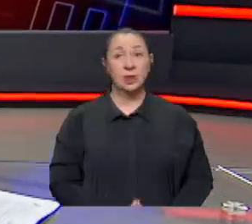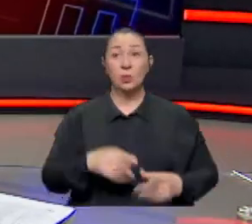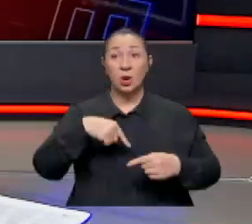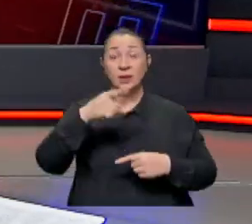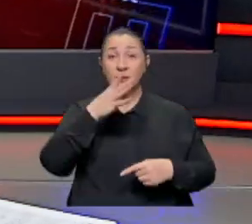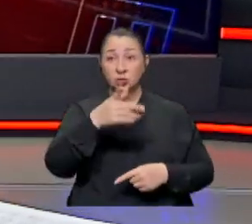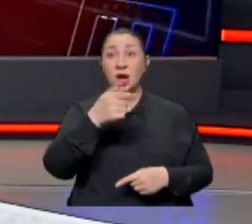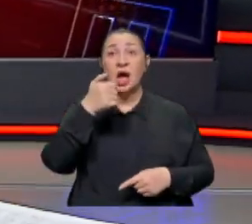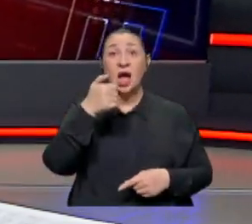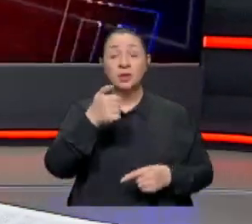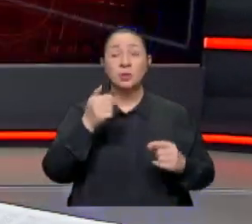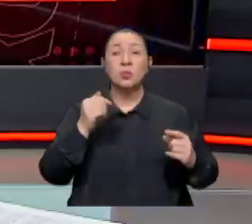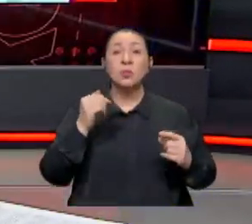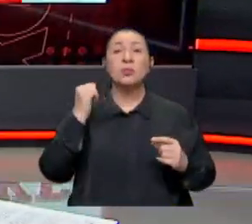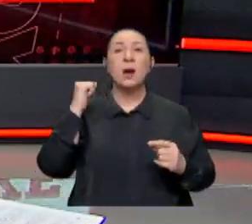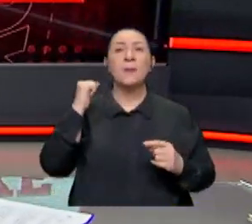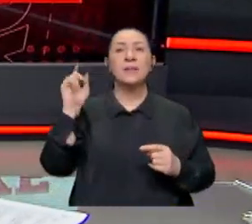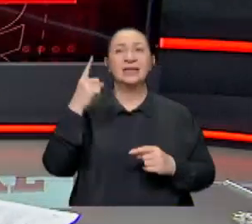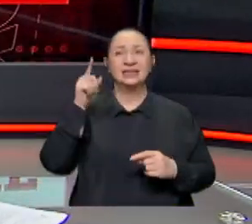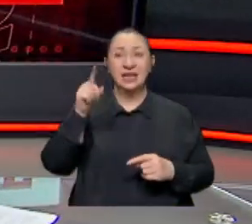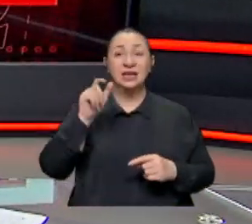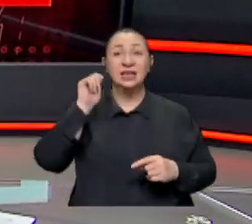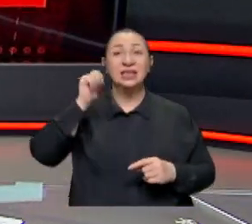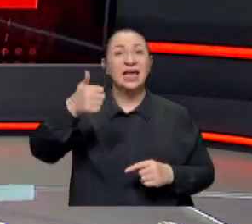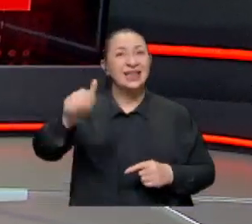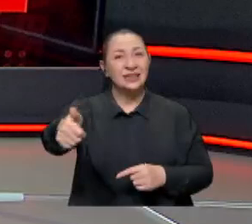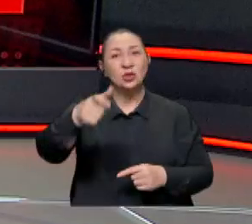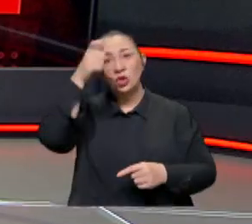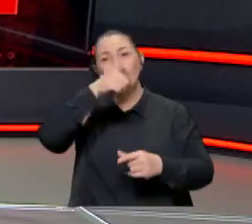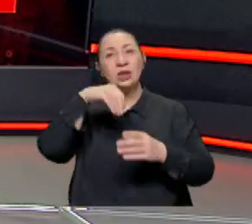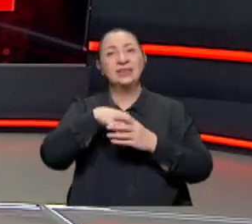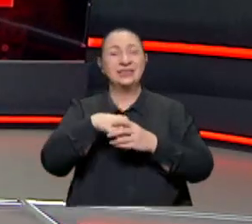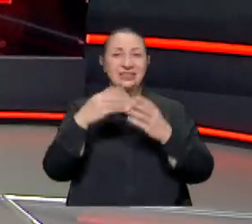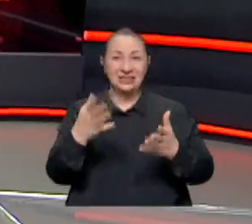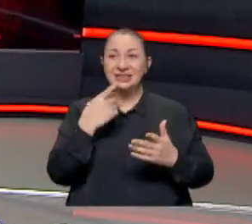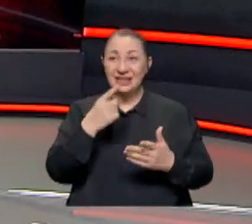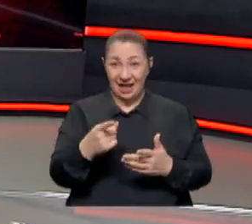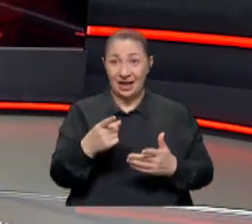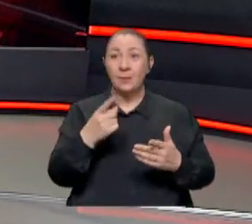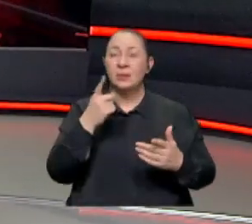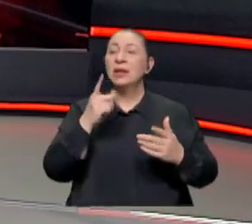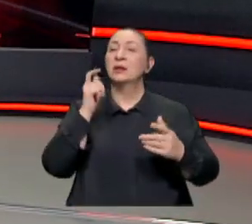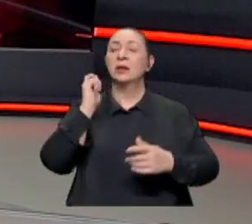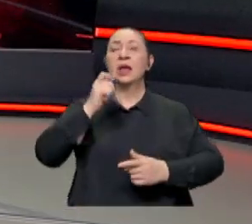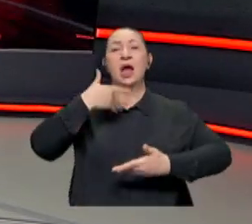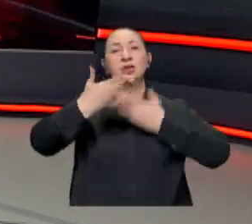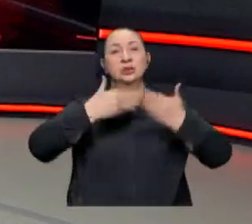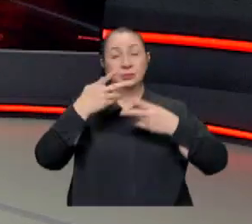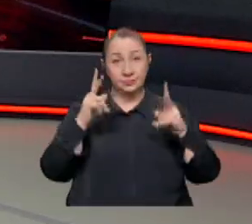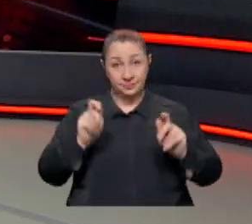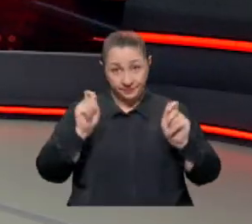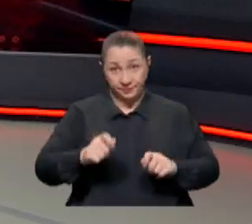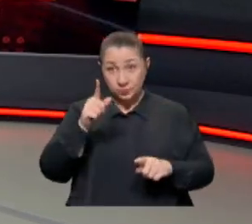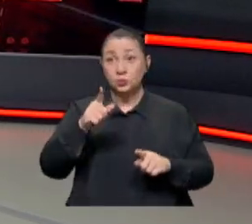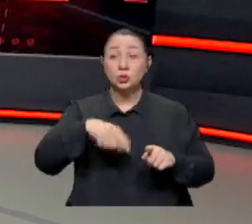Bu arada biliyorsunuz 6 muhalefet partisinin yarının Türkiye'si için diyerek yola çıkıp bir deklarasyon yayınladılar.